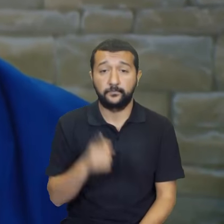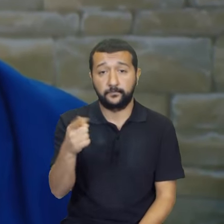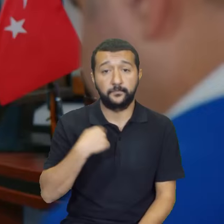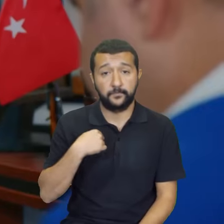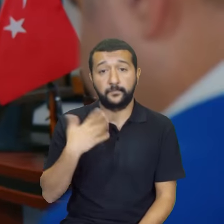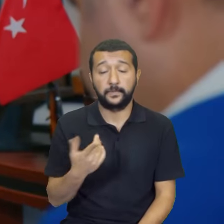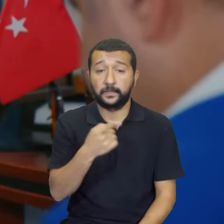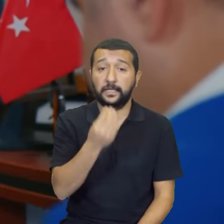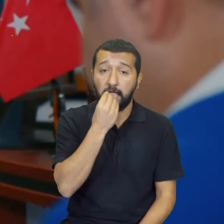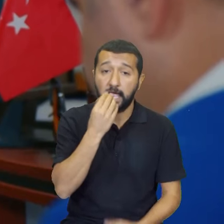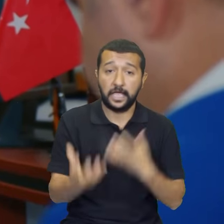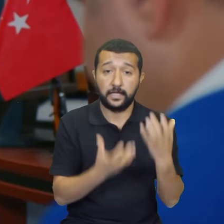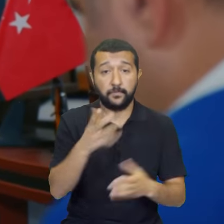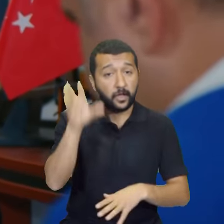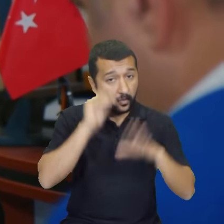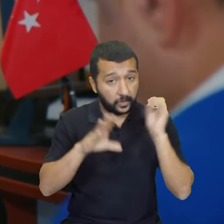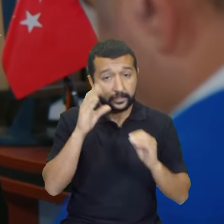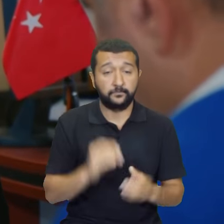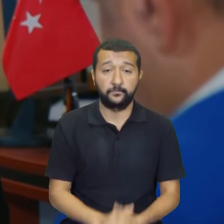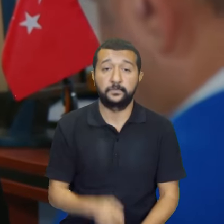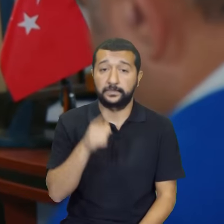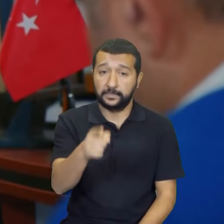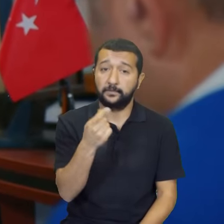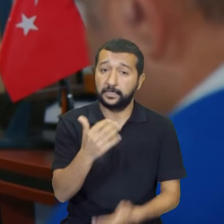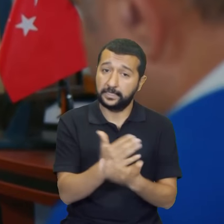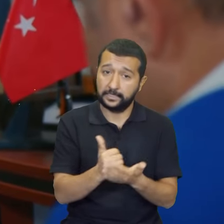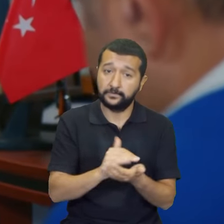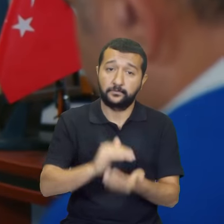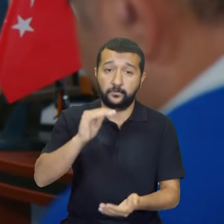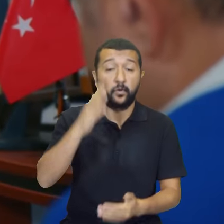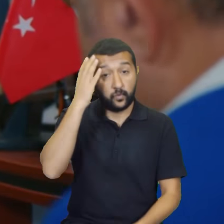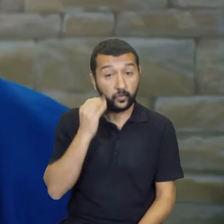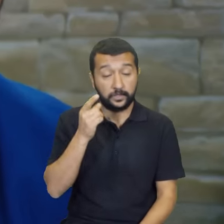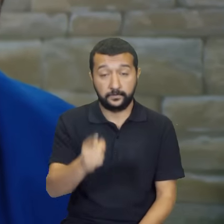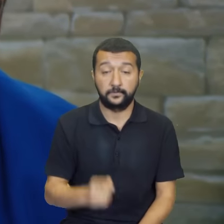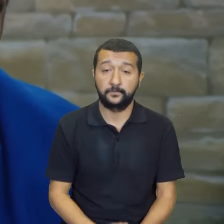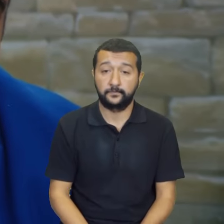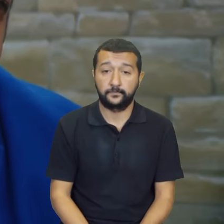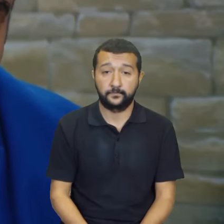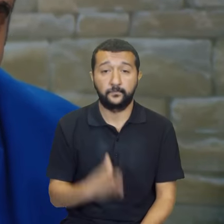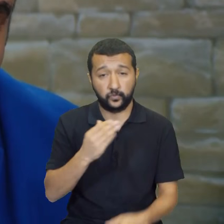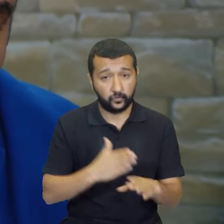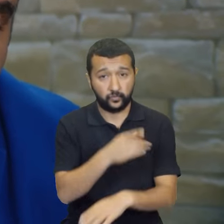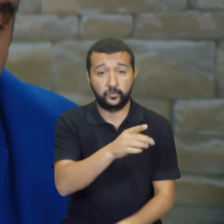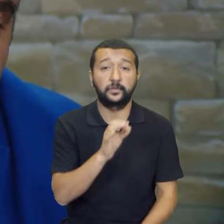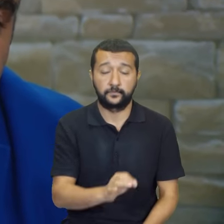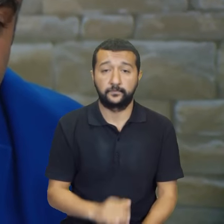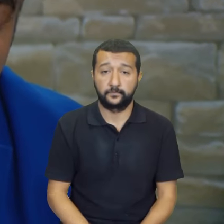Yani ben yemek yapmayı öğrenirim. Sen de biraz para tutmayı öğren. Çok